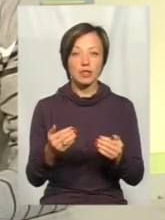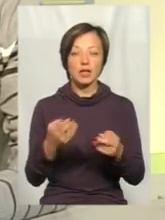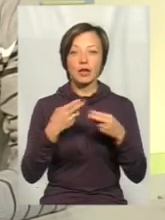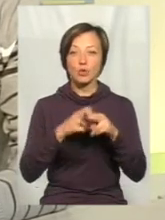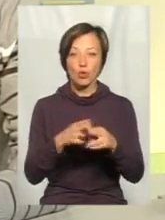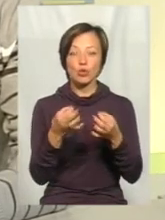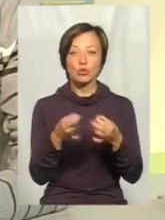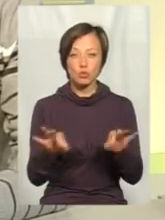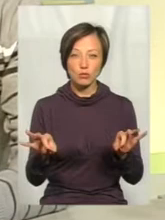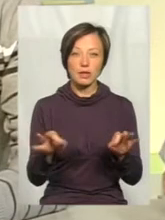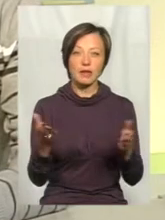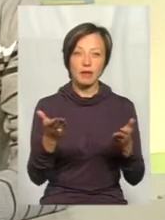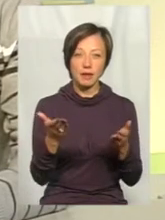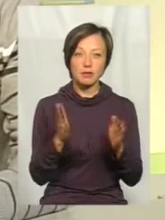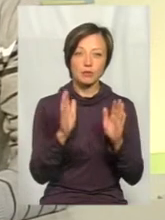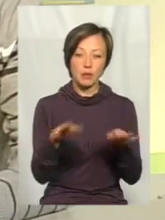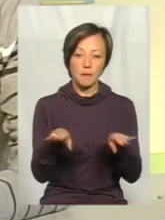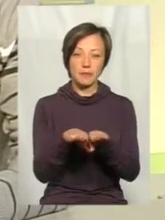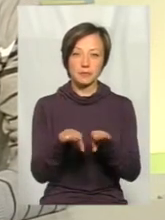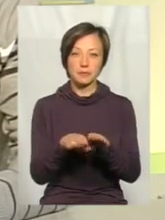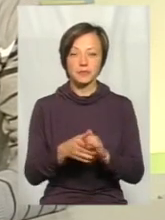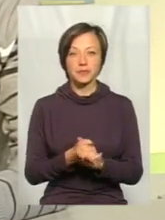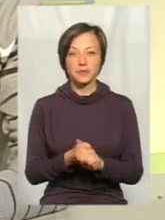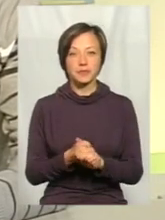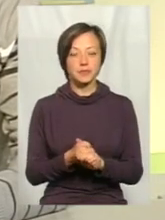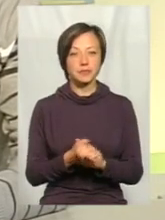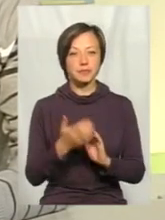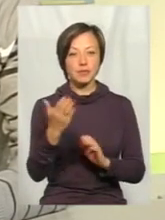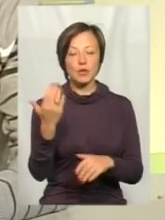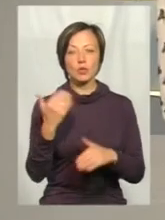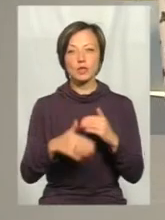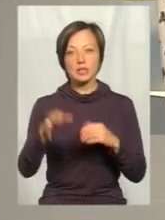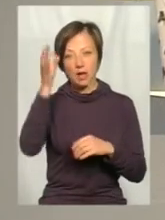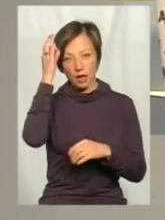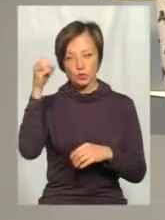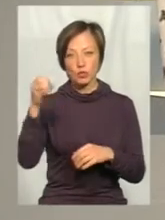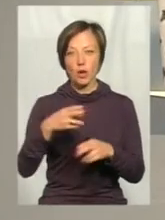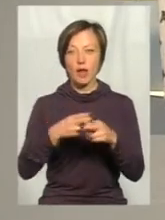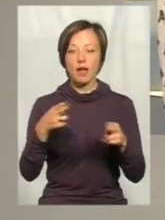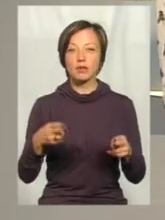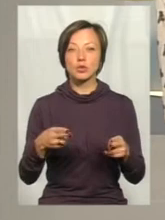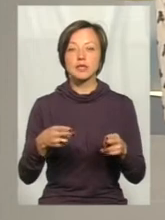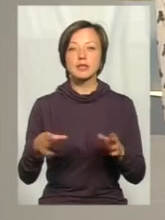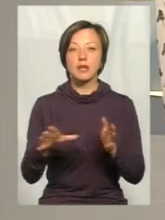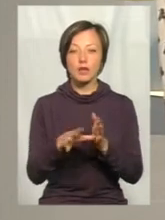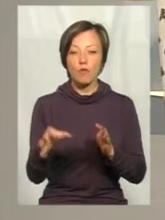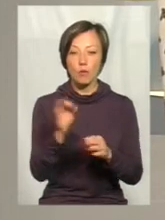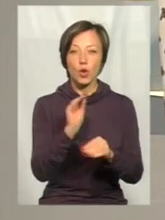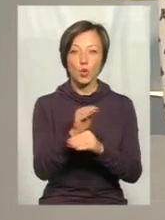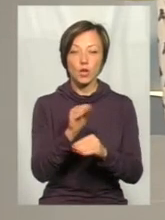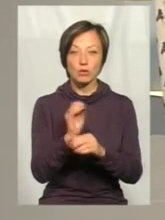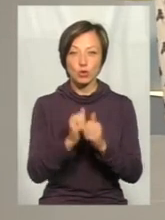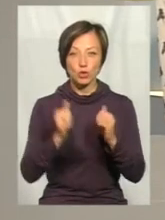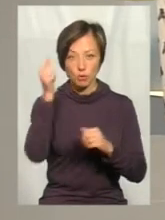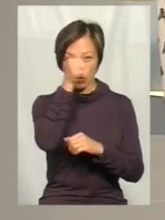технології доступніші і десь воно там прилиняється. От ви вже згадували про те, що сонячних електростанцій в області додається з кожним роком.